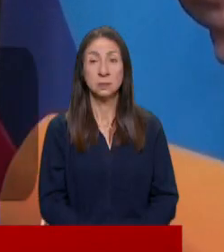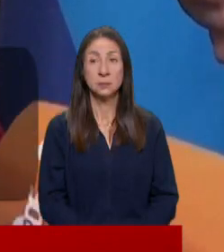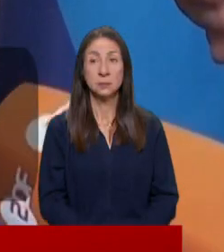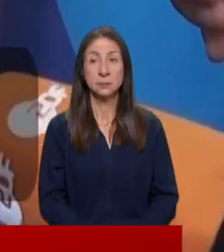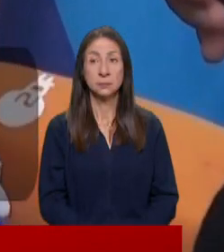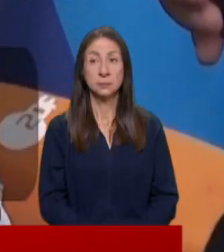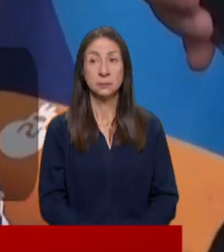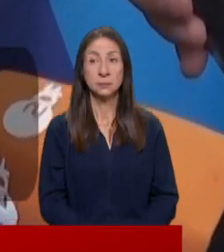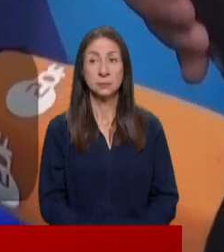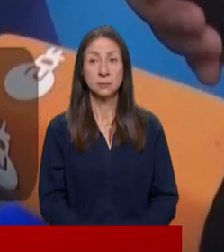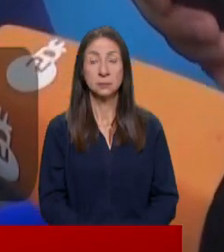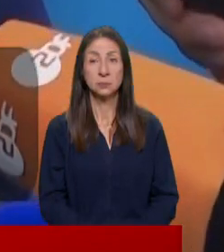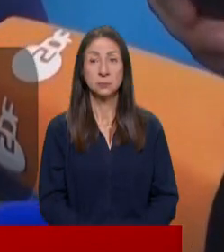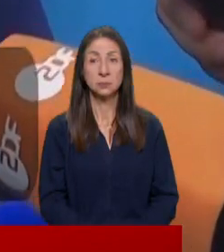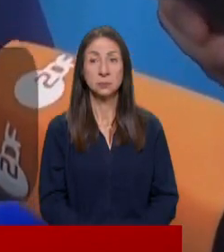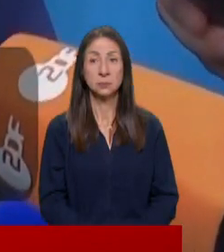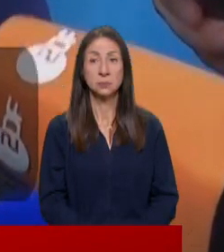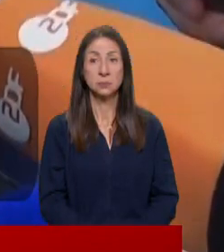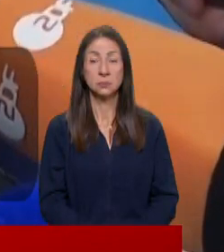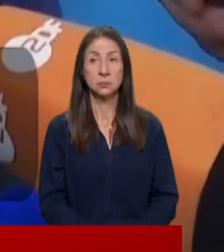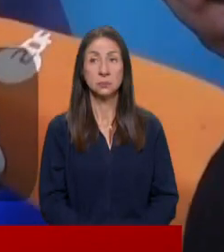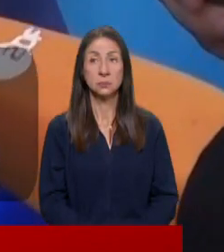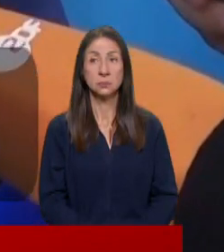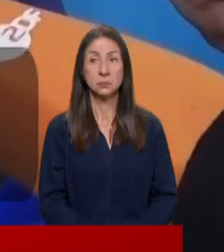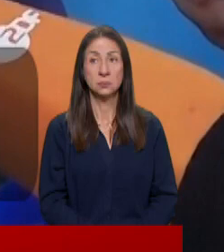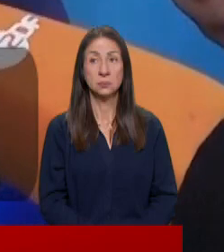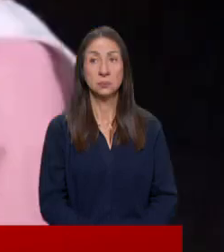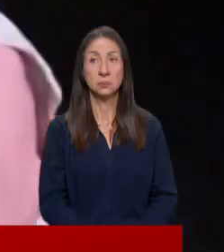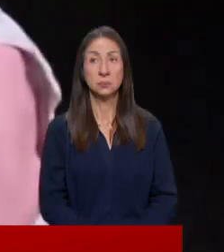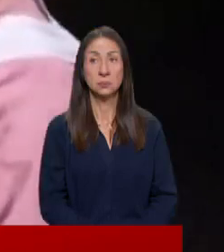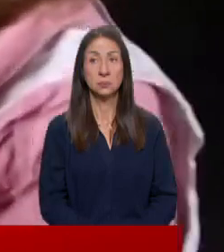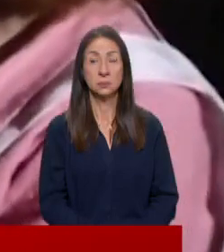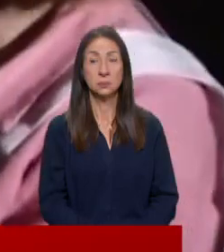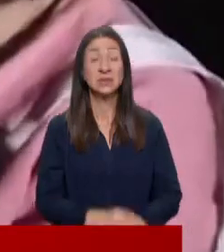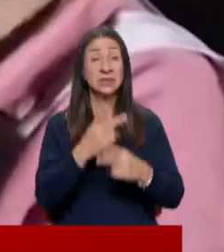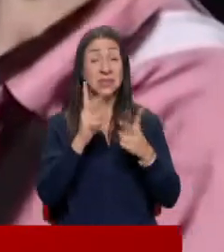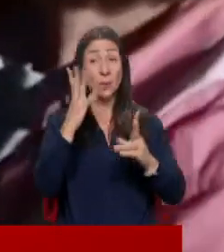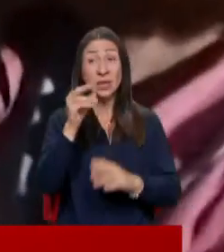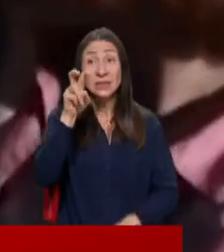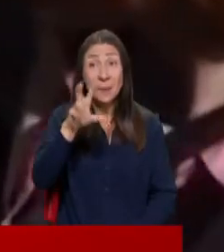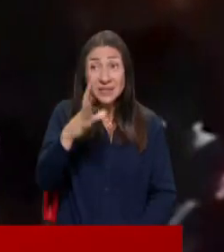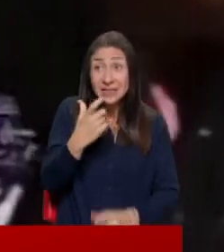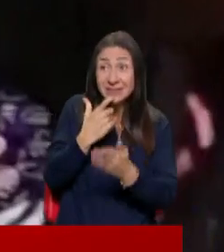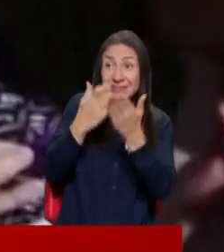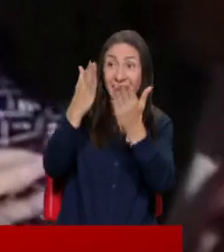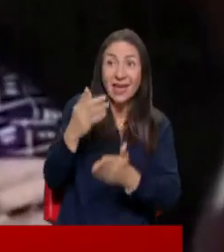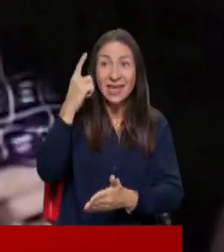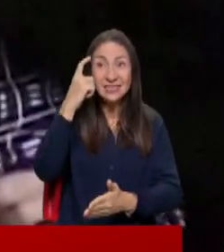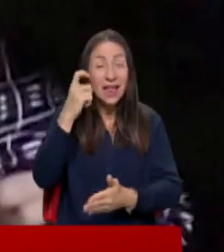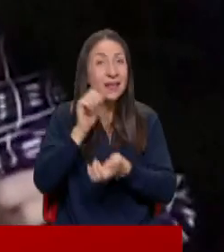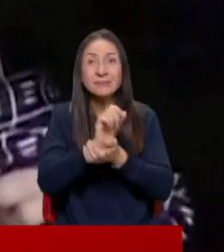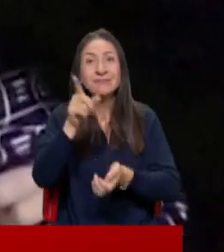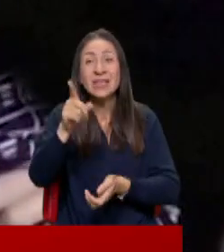Bize çok iyi davrandılar. Rehin tutulduğum sürede doktor gelip kontrol ediyordu. Serbest bırakılan 85 yaşındaki İsrailli